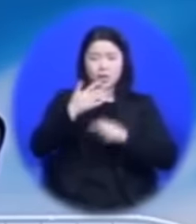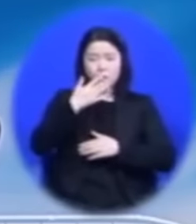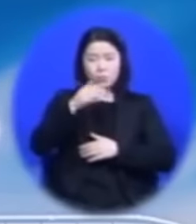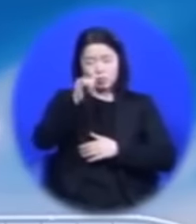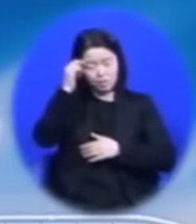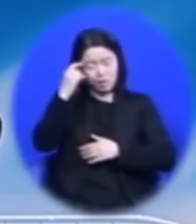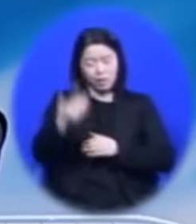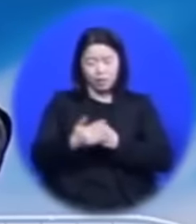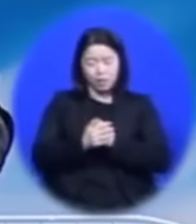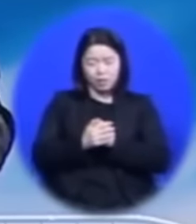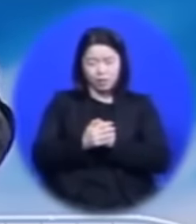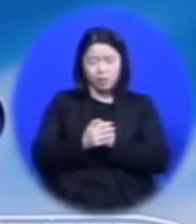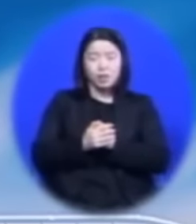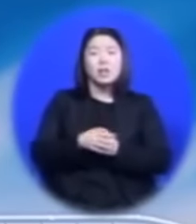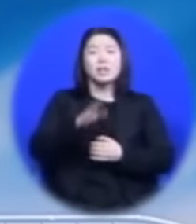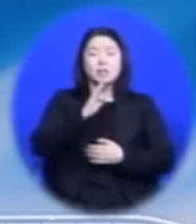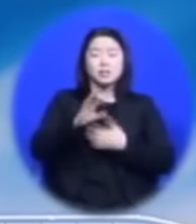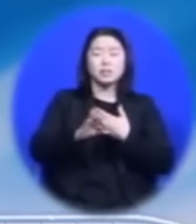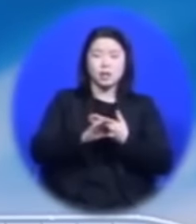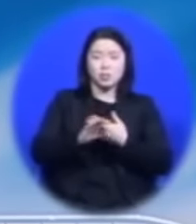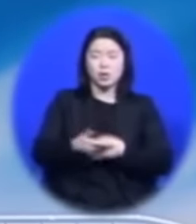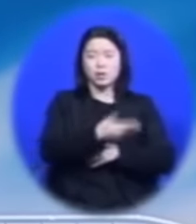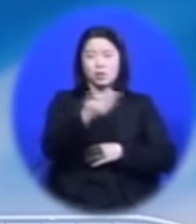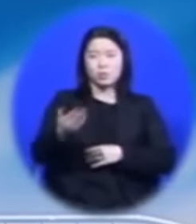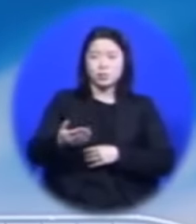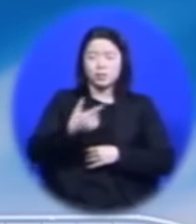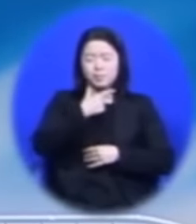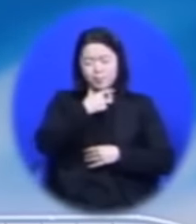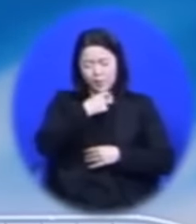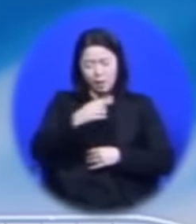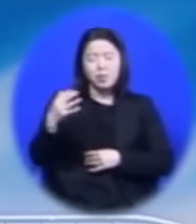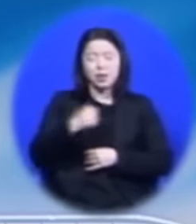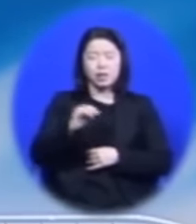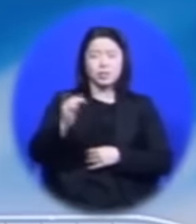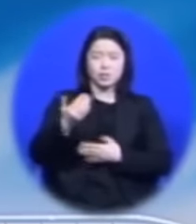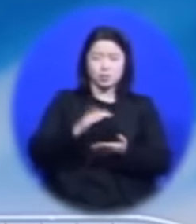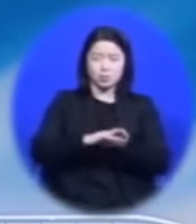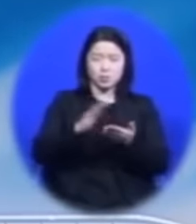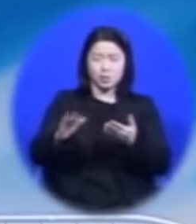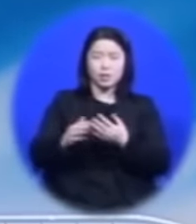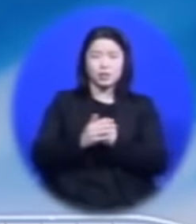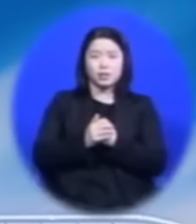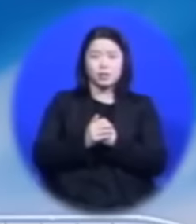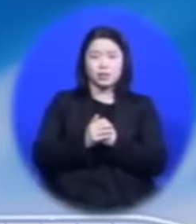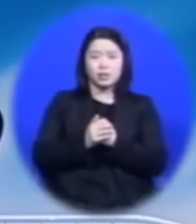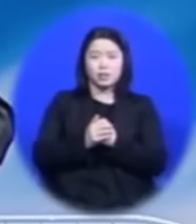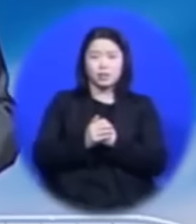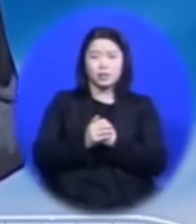그렇다면 여러분들이 갈망을 가져야 합니다.